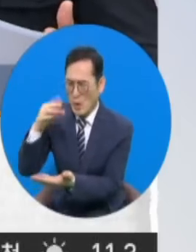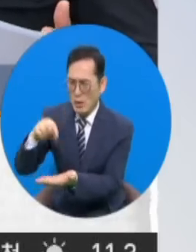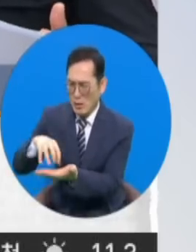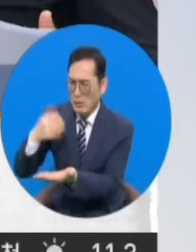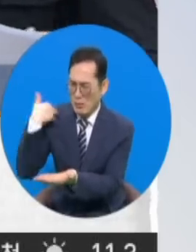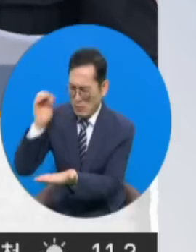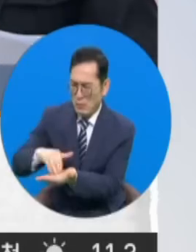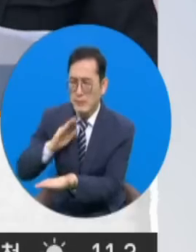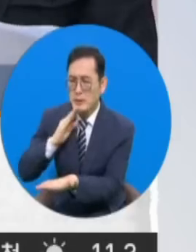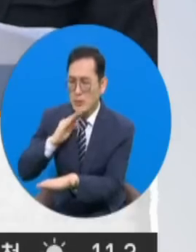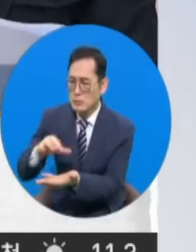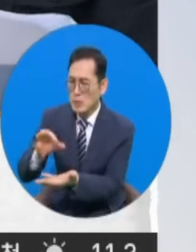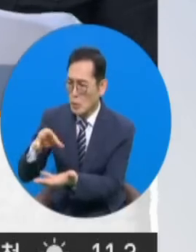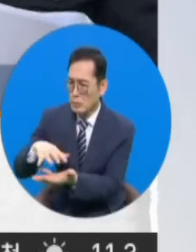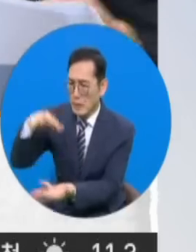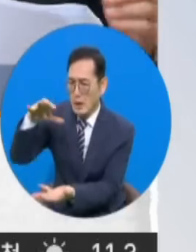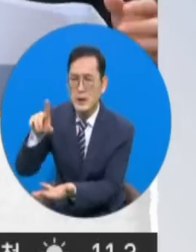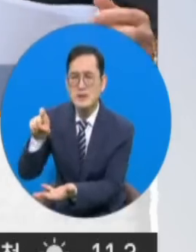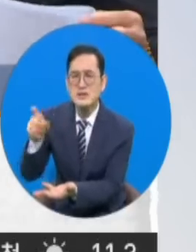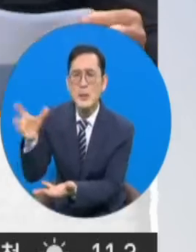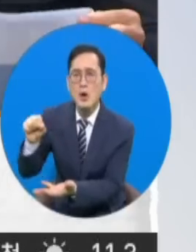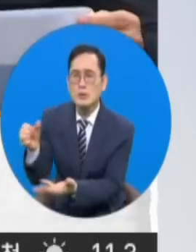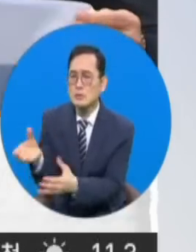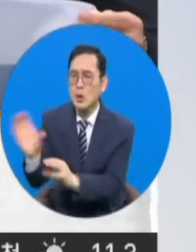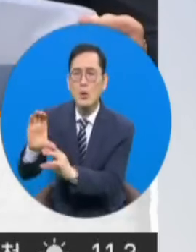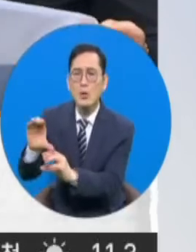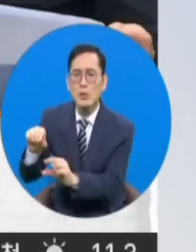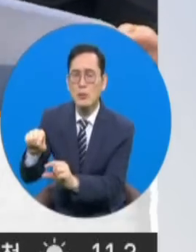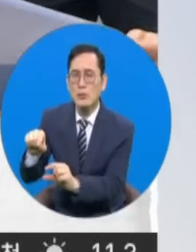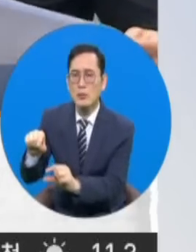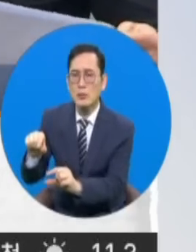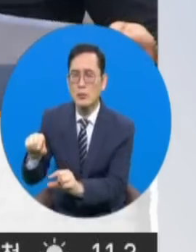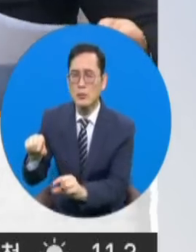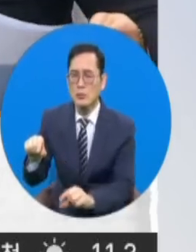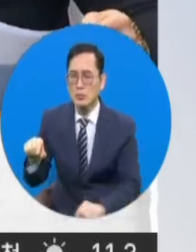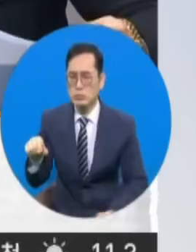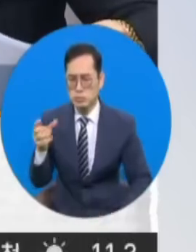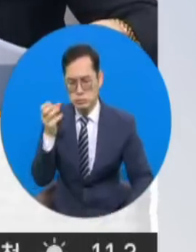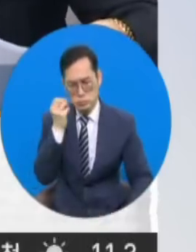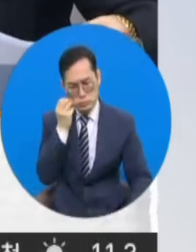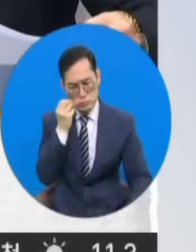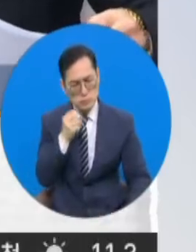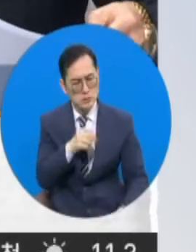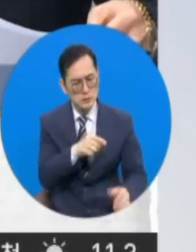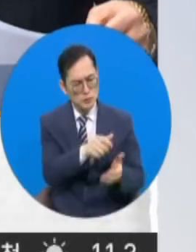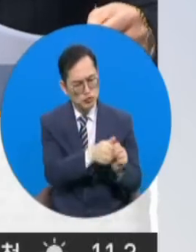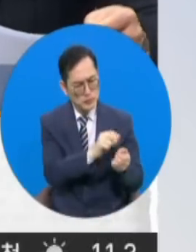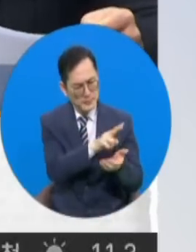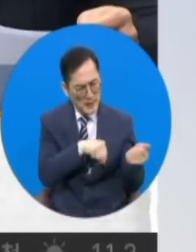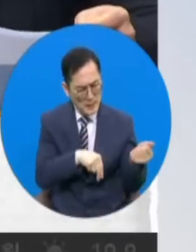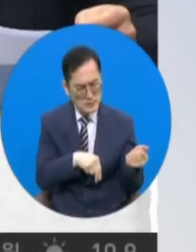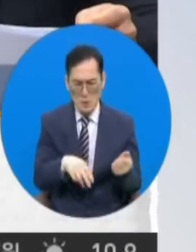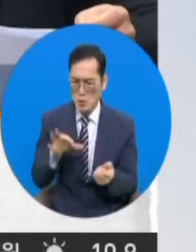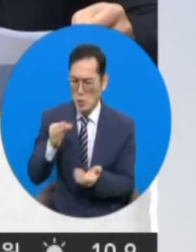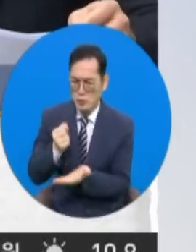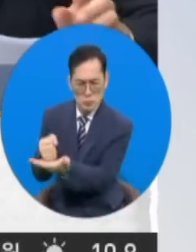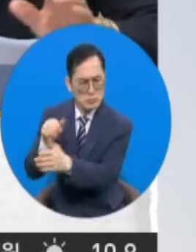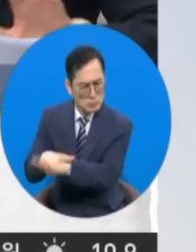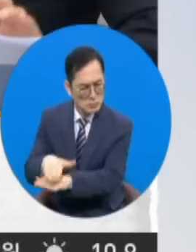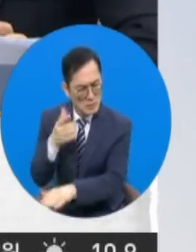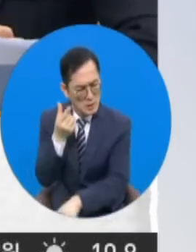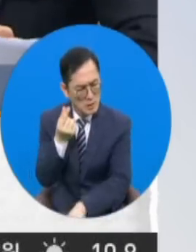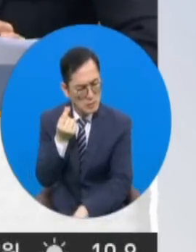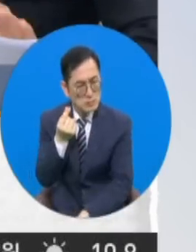부분이 증가됐단 말이에요 그렇다면이 돈이 다른 데로 간게 아니냐 그 첫 번째 의심이 좀 있어요 그런데